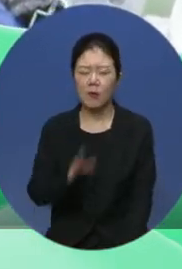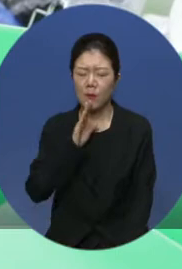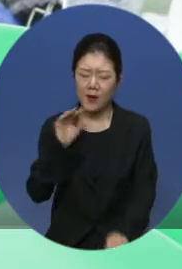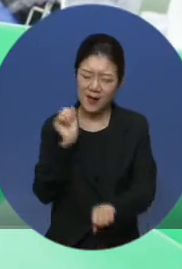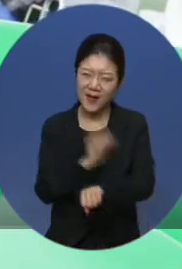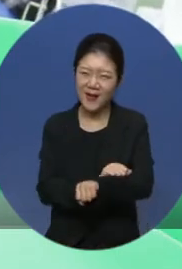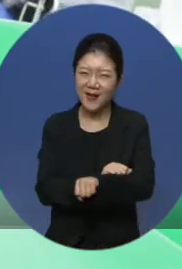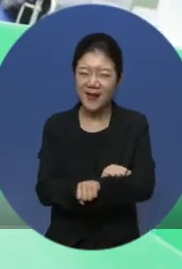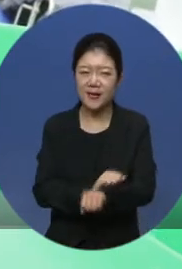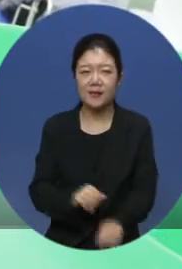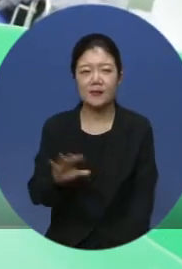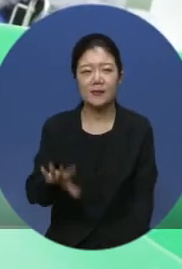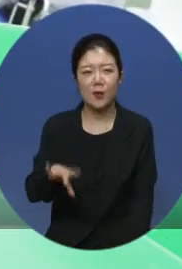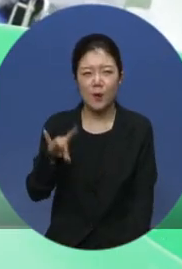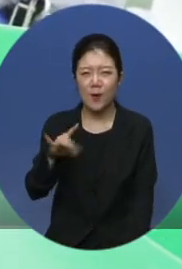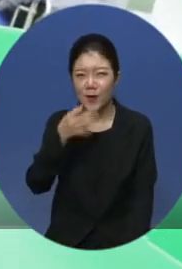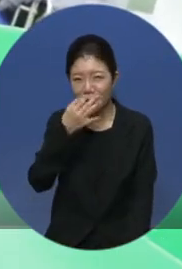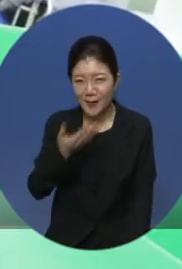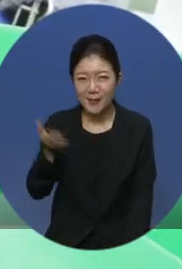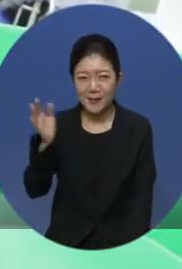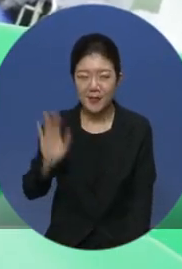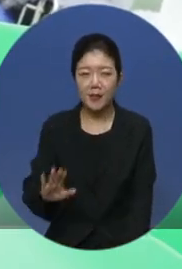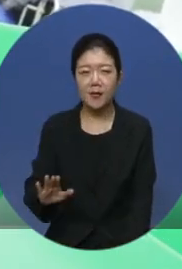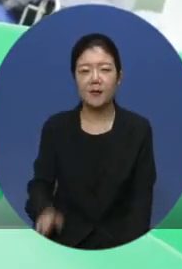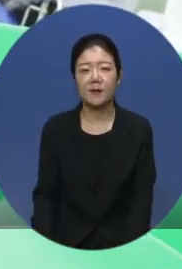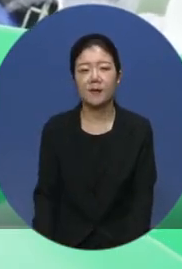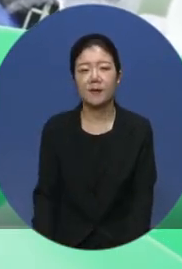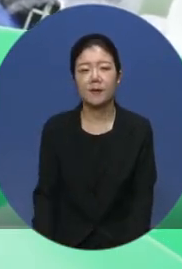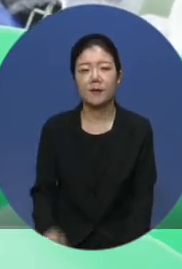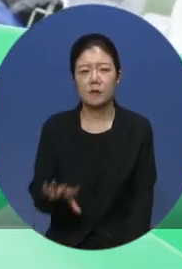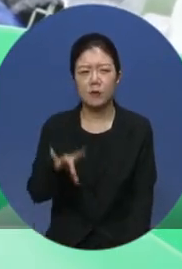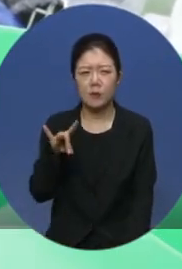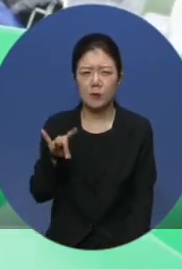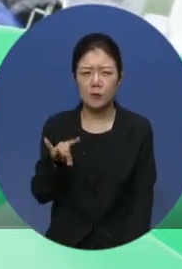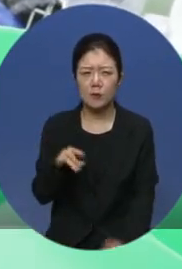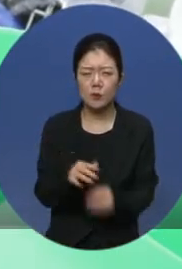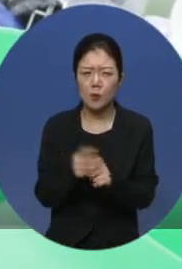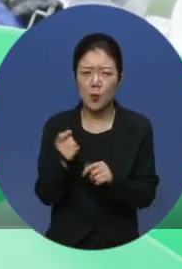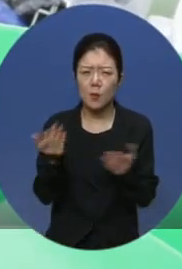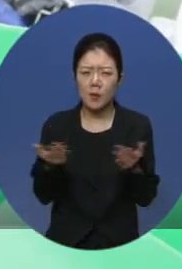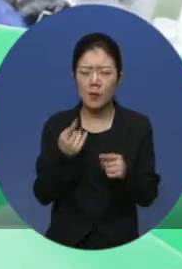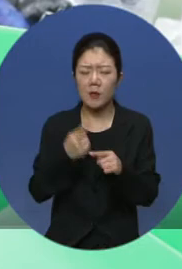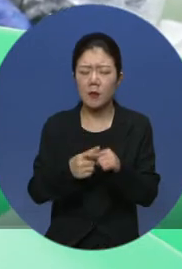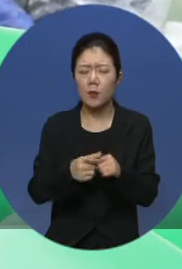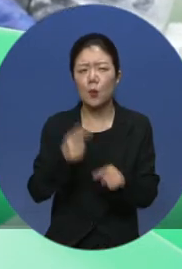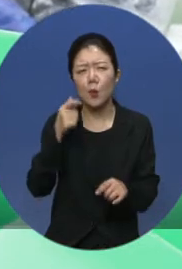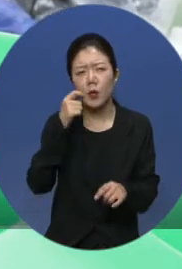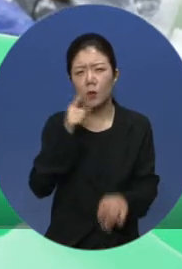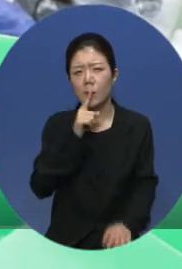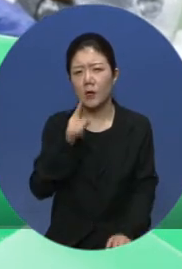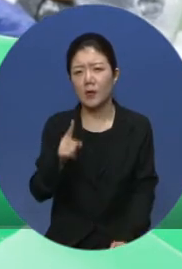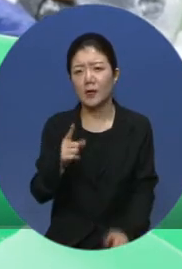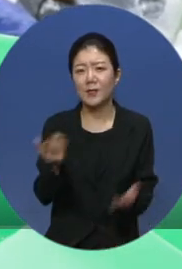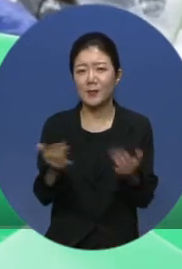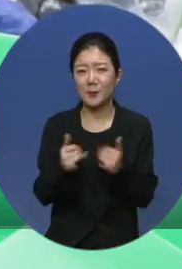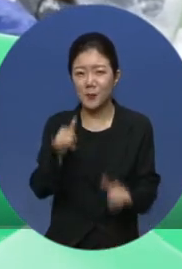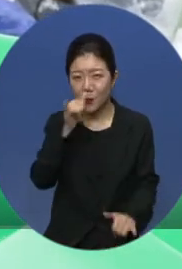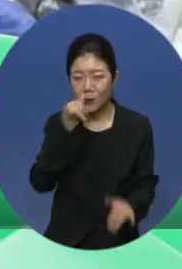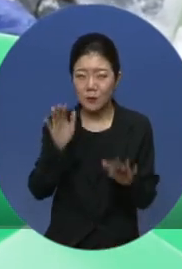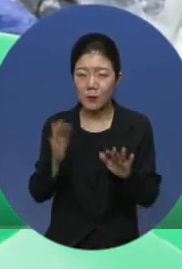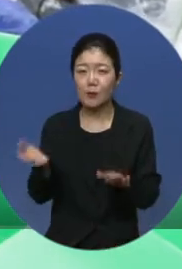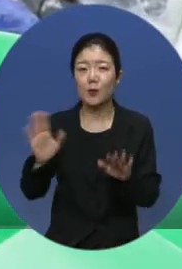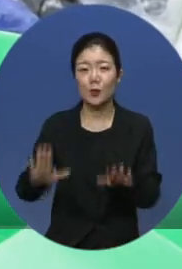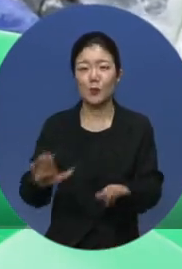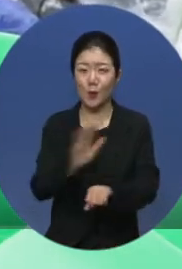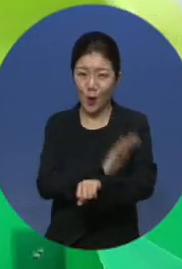잘해요. 처음엔 너무 힘들었는데, 뭐 처음에는 하다가 몇 주 하다가 못 하겠다고 한 아이들도 있었고, 그리고 지금 너무 잘해요.